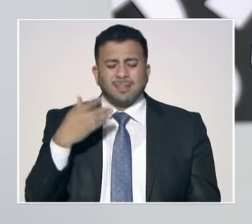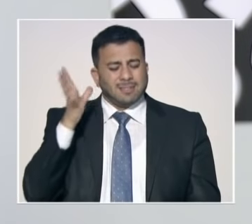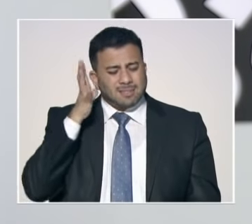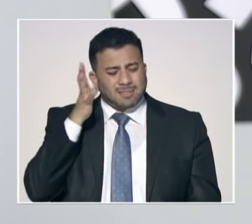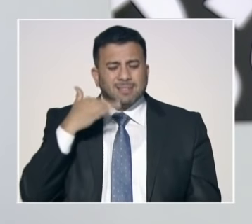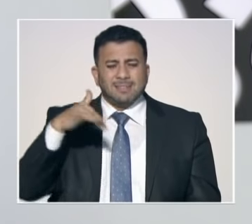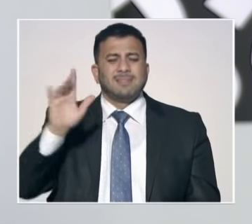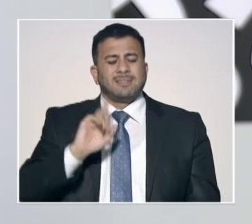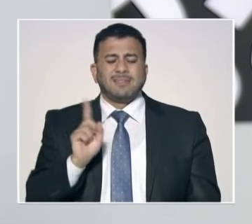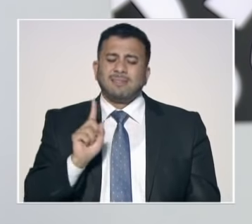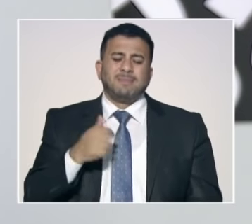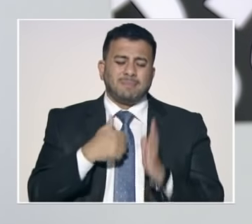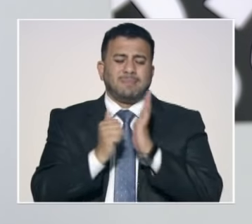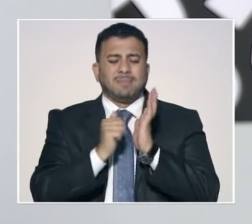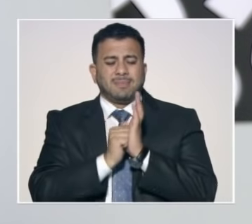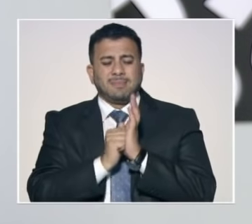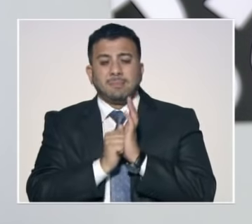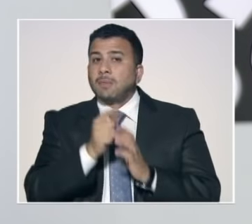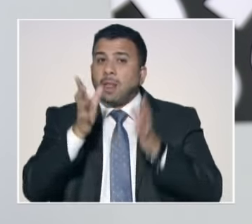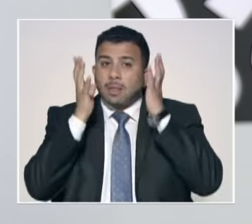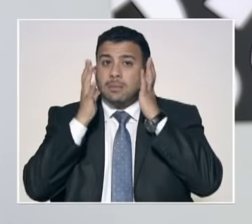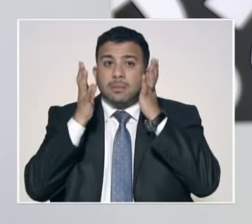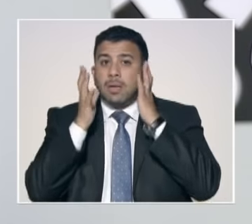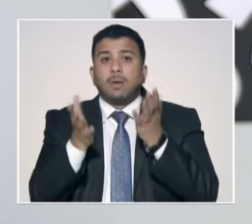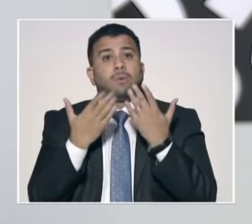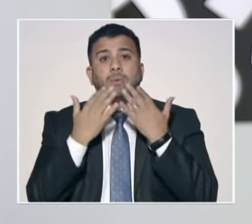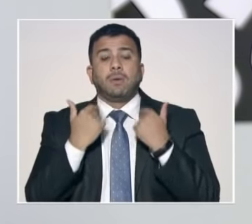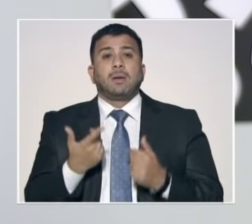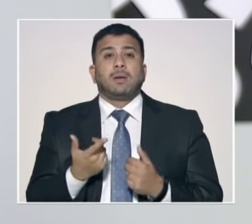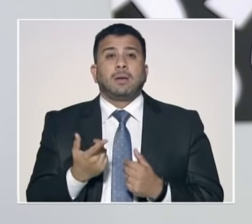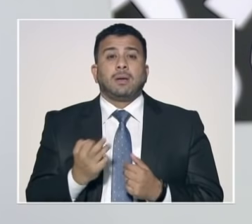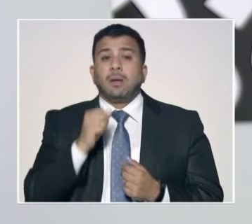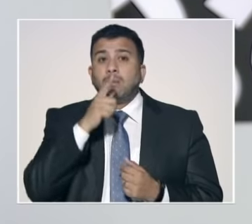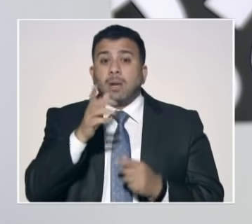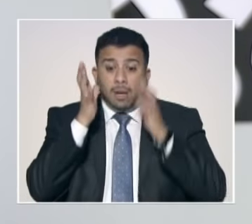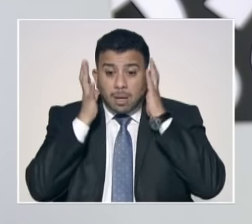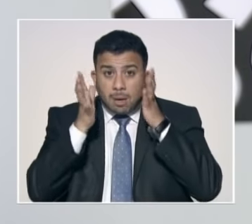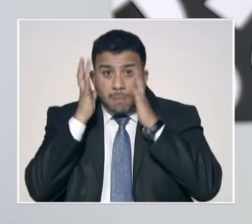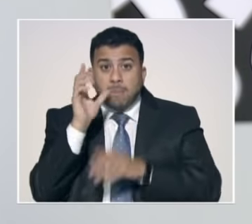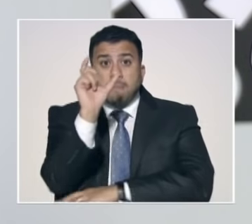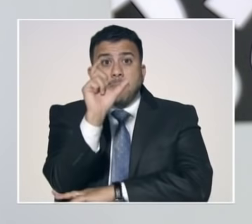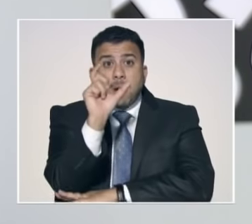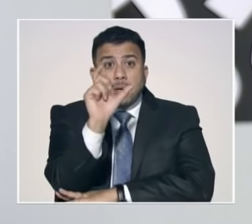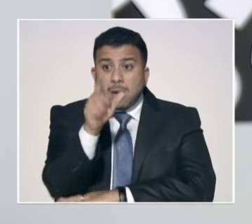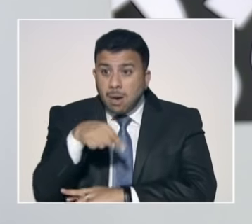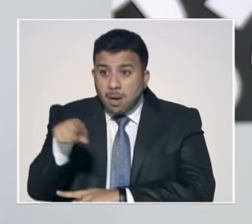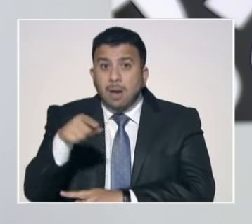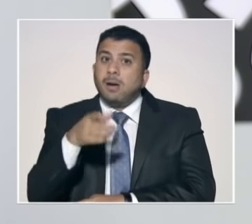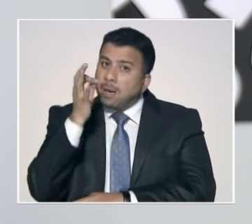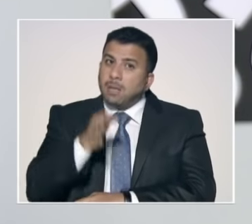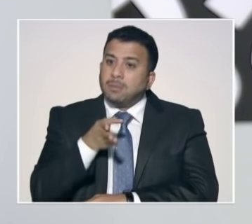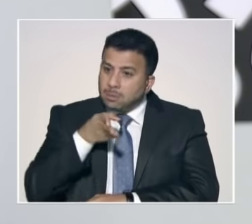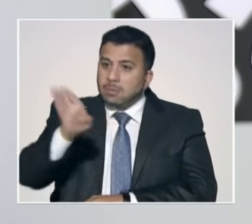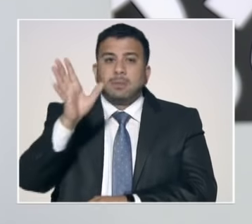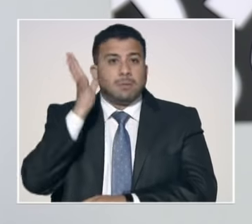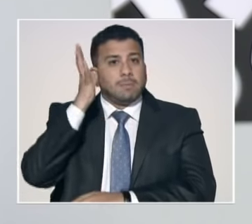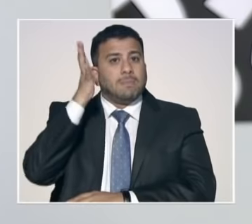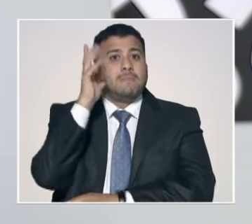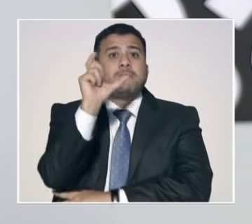حديث إسناده ضعيف لا صلاة لجار المسجد إلا في المسجد. النبي عليه الصلاة والسلام